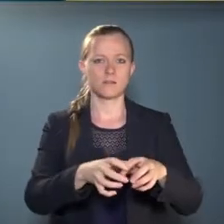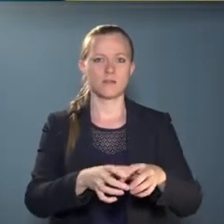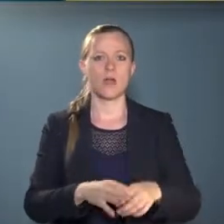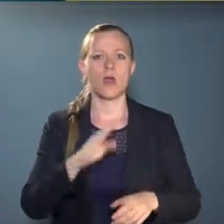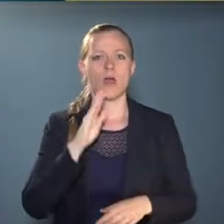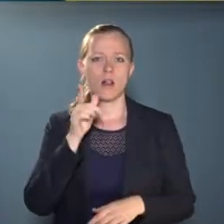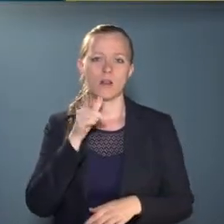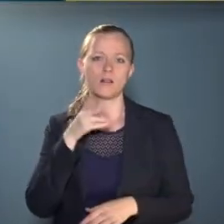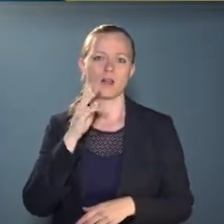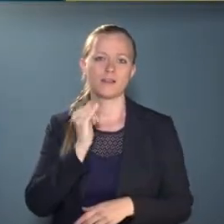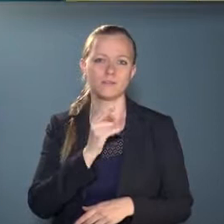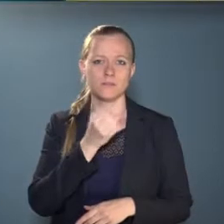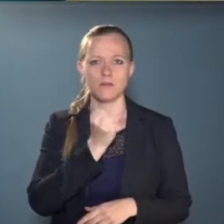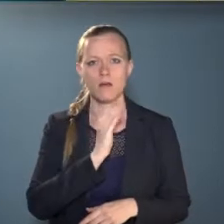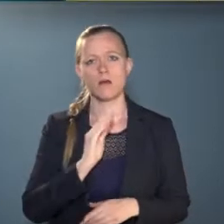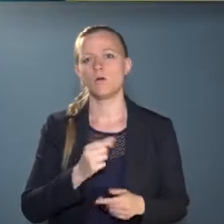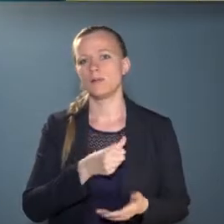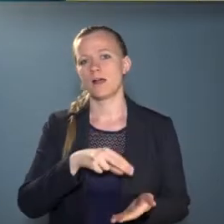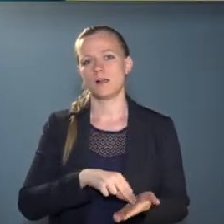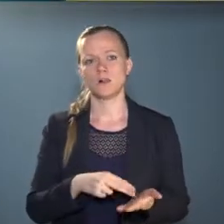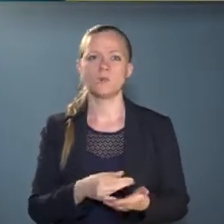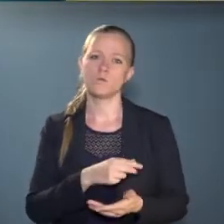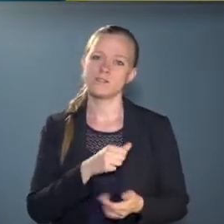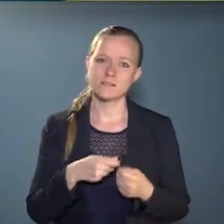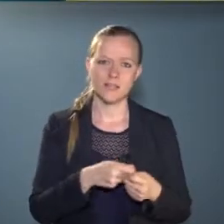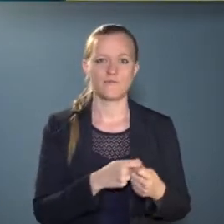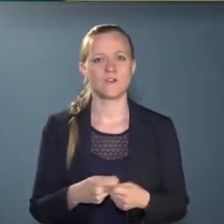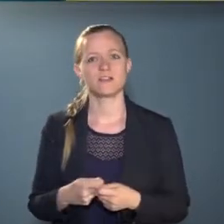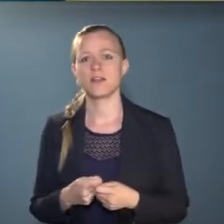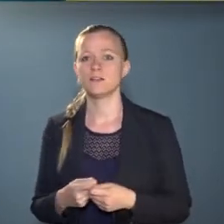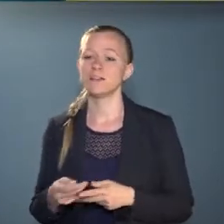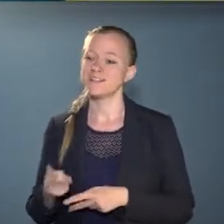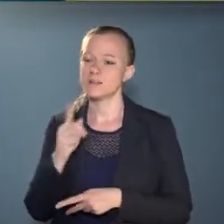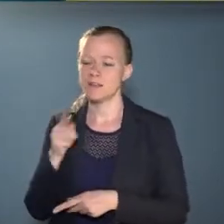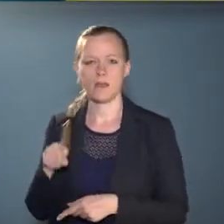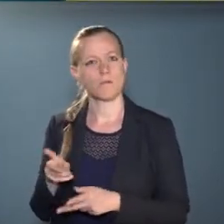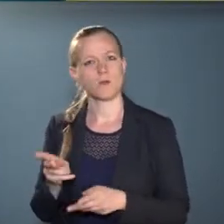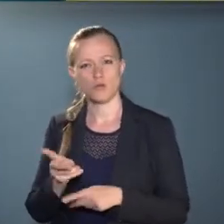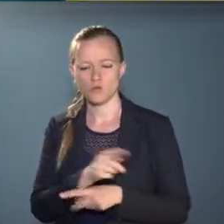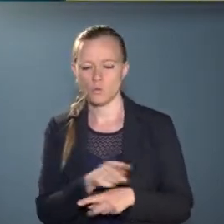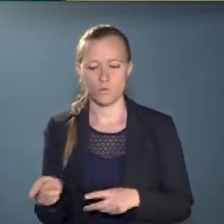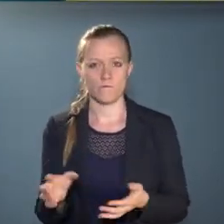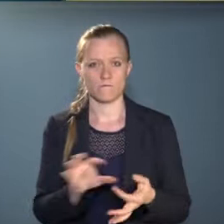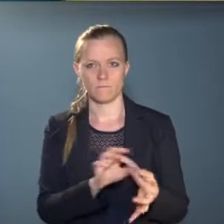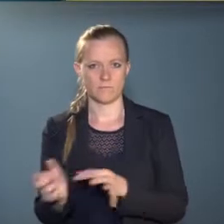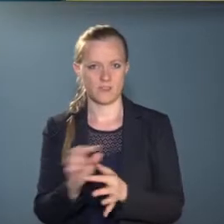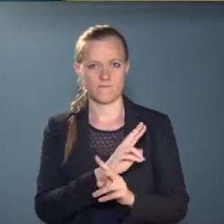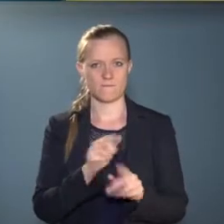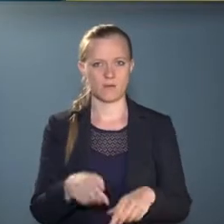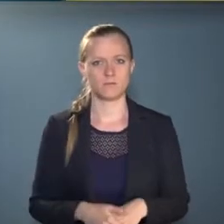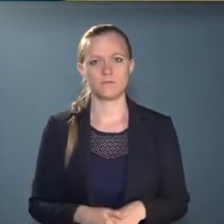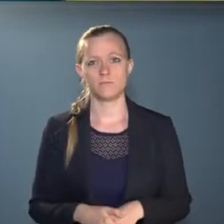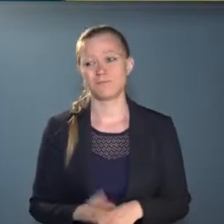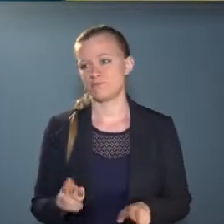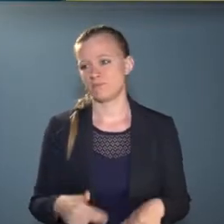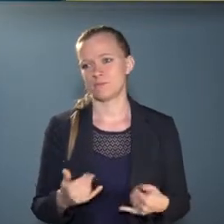mint önálló szervezet, és az iszlám állam, mint önálló szervezet, mégis mutat hasonlóságot, mégis van átjárás a két szervezet között. Tehát azért ezt